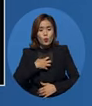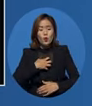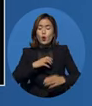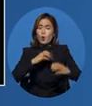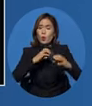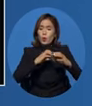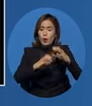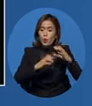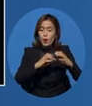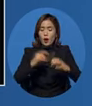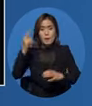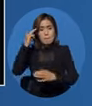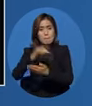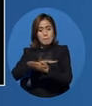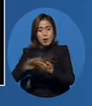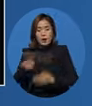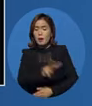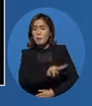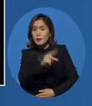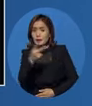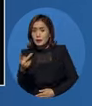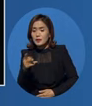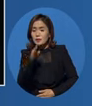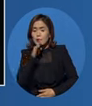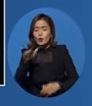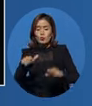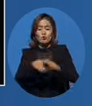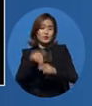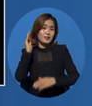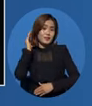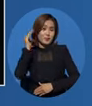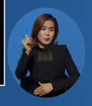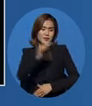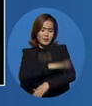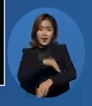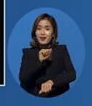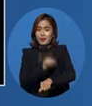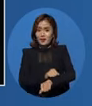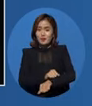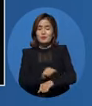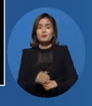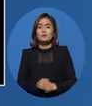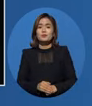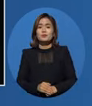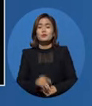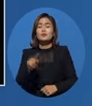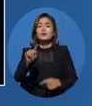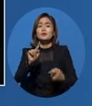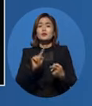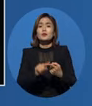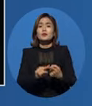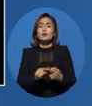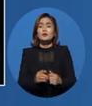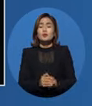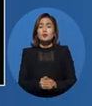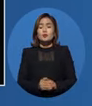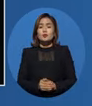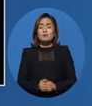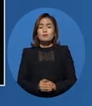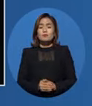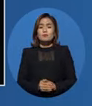국면 평화의 공무원 으로 바꾼 것은 문제 인 정맥 가장 큰 성과입니다 아 그것을 우리는